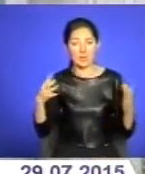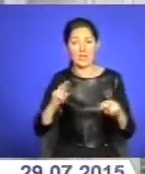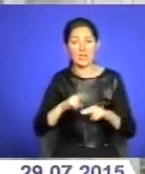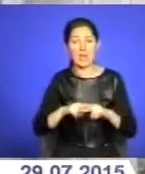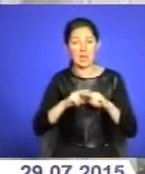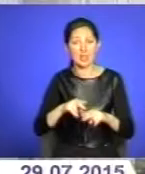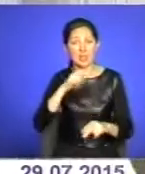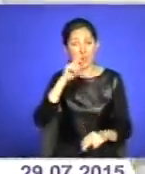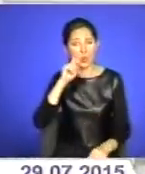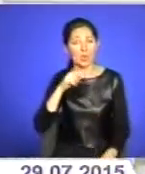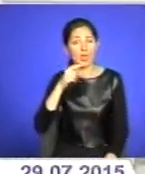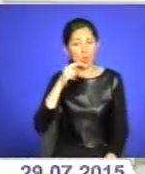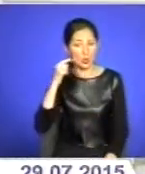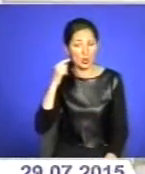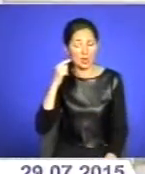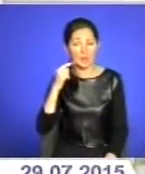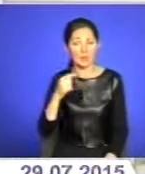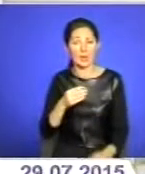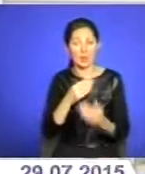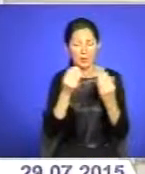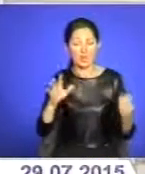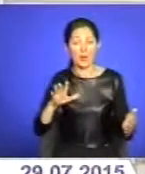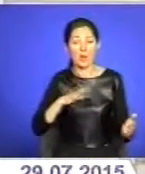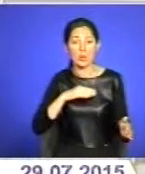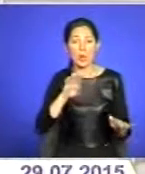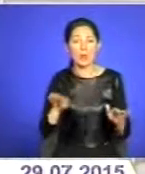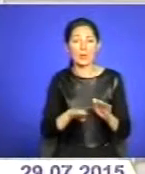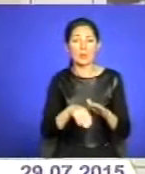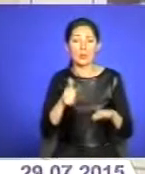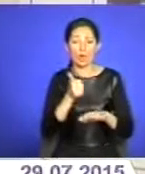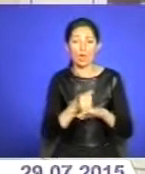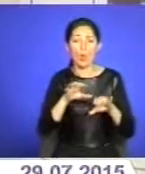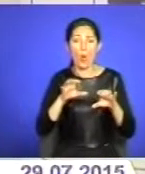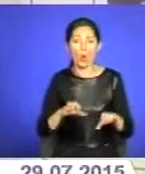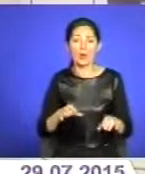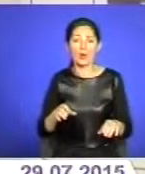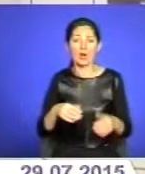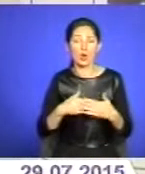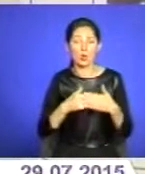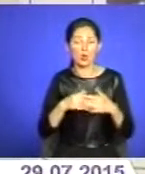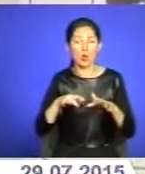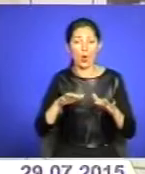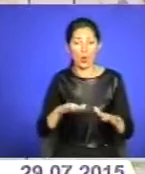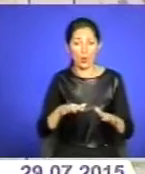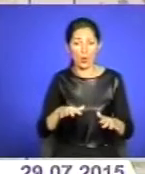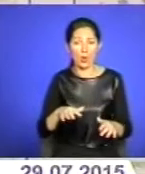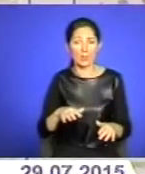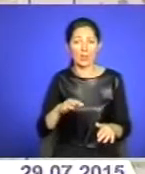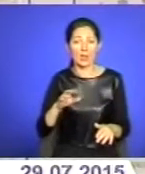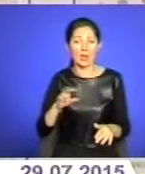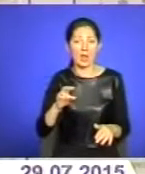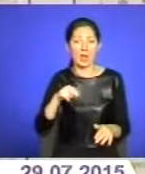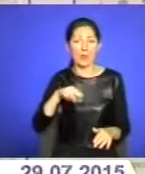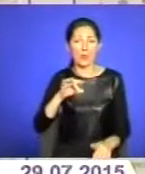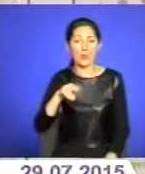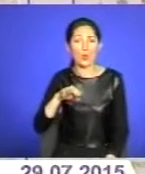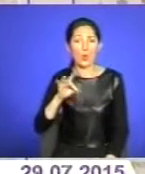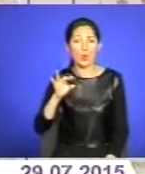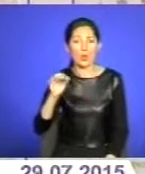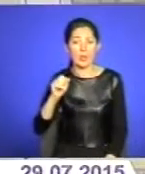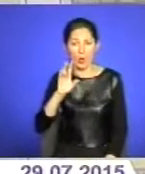України Русі. Виставка відбулася під патронатом голови громадського руху Української святині народу України митрофорного протоїерея отця